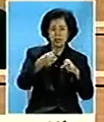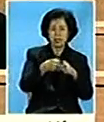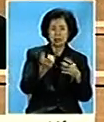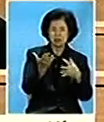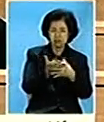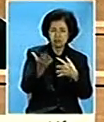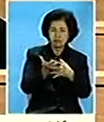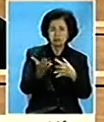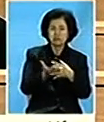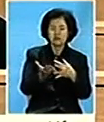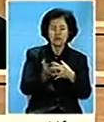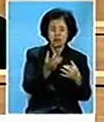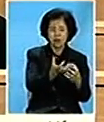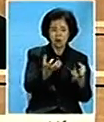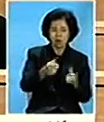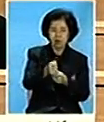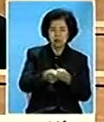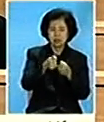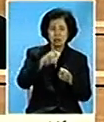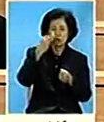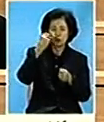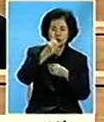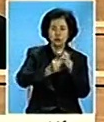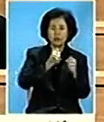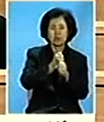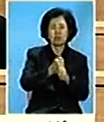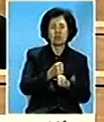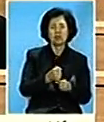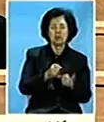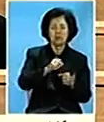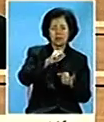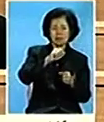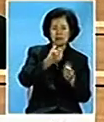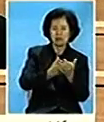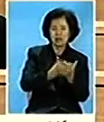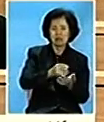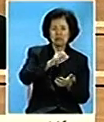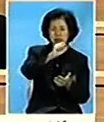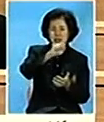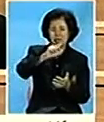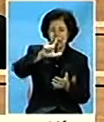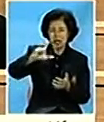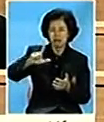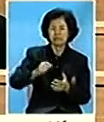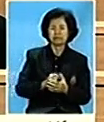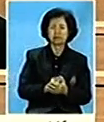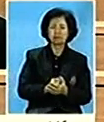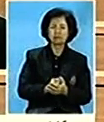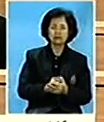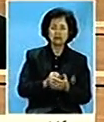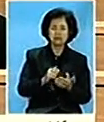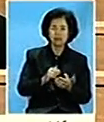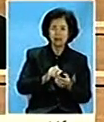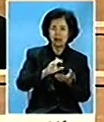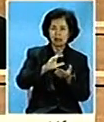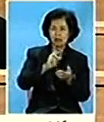งสินค้าเกษตรทุกๆปีละหลายๆแสนล้านบาทแม้ว่าจะขาดทุนไม่ใช่หลายๆแสนล้านบาทนะครับท่านประธ